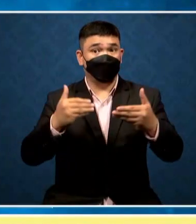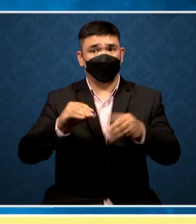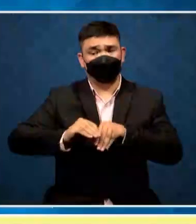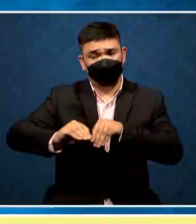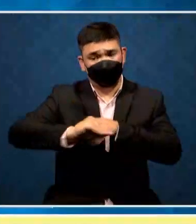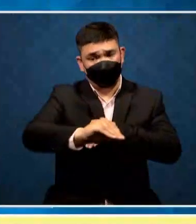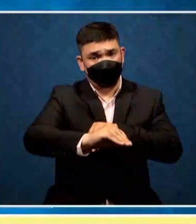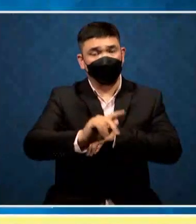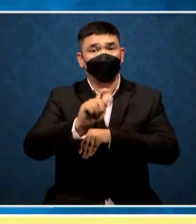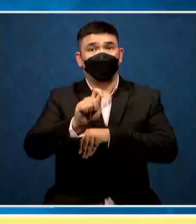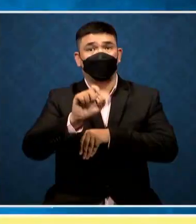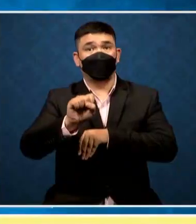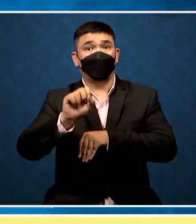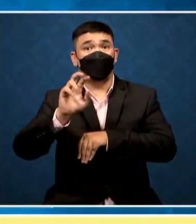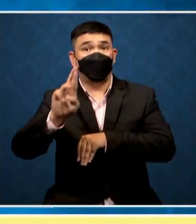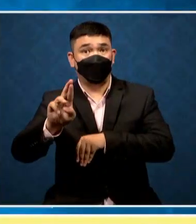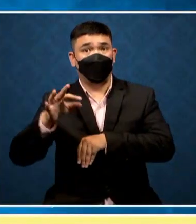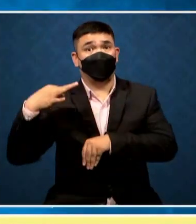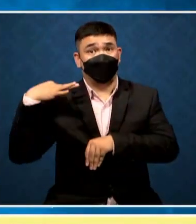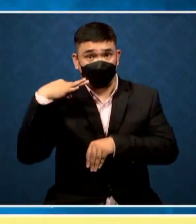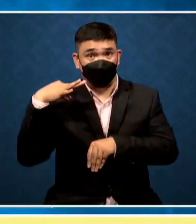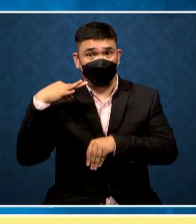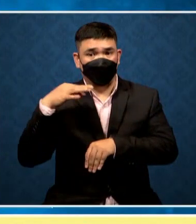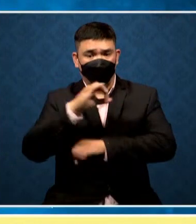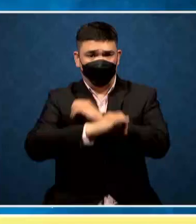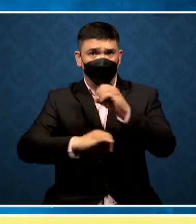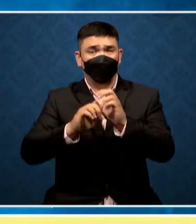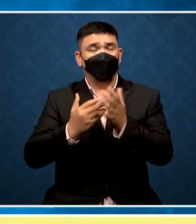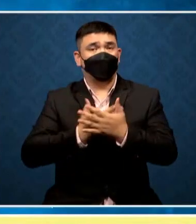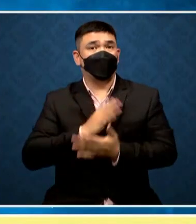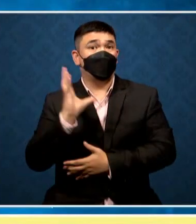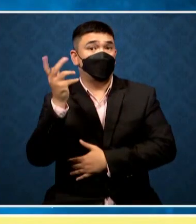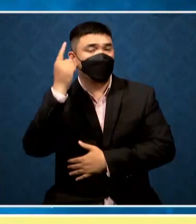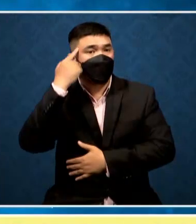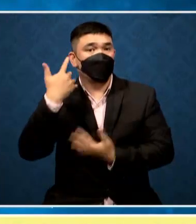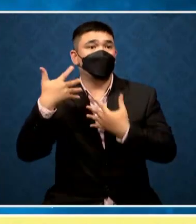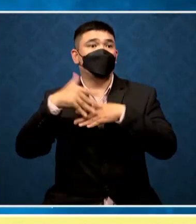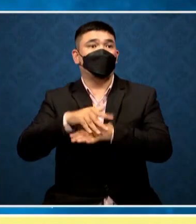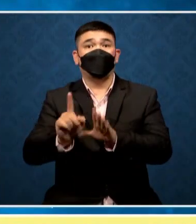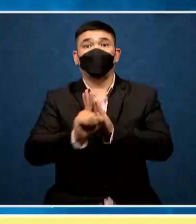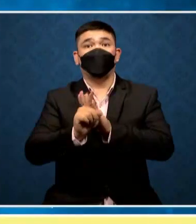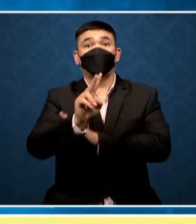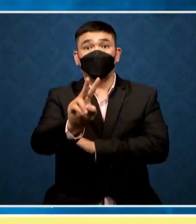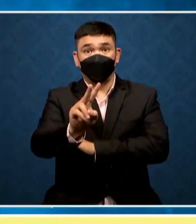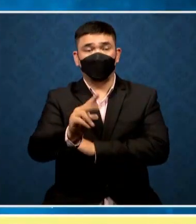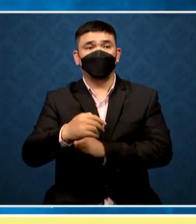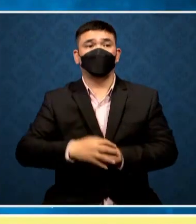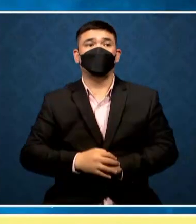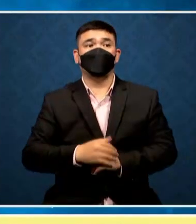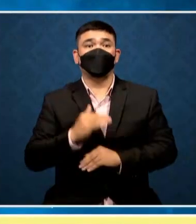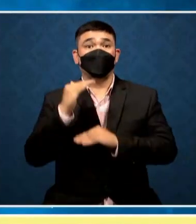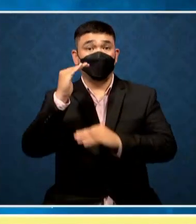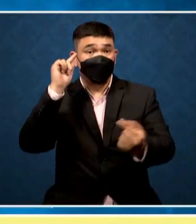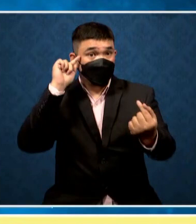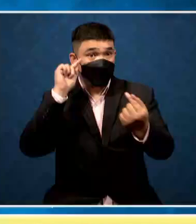cis paidอย่น้อย 2 ครั้ตอปี ตรนี้กำหนด